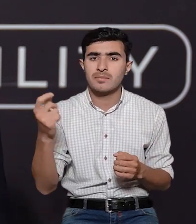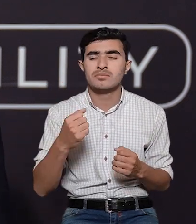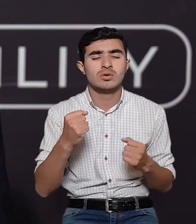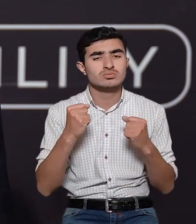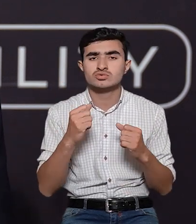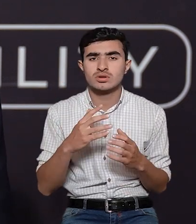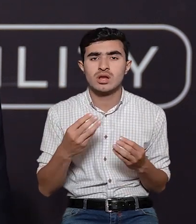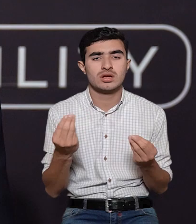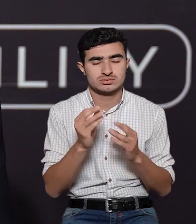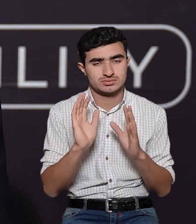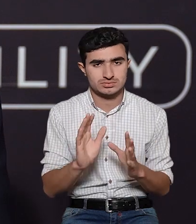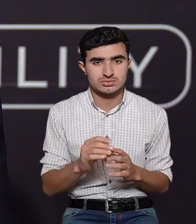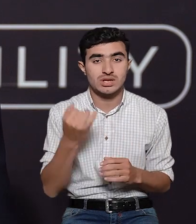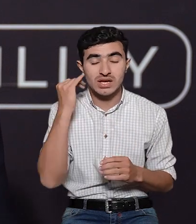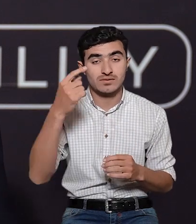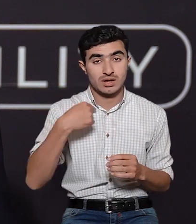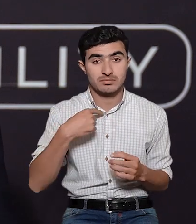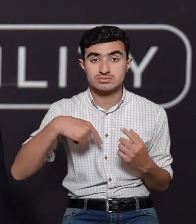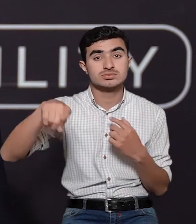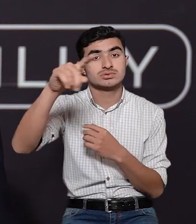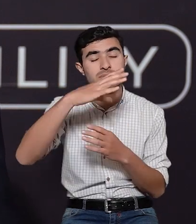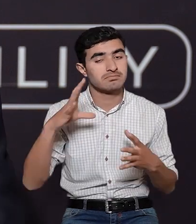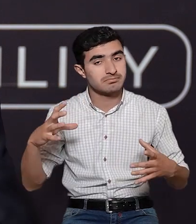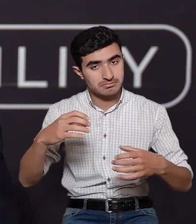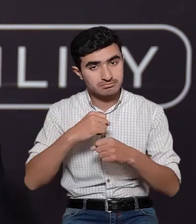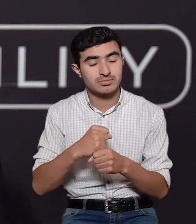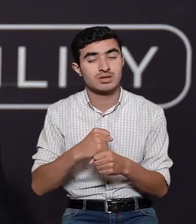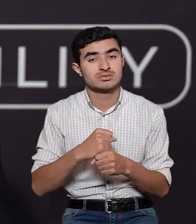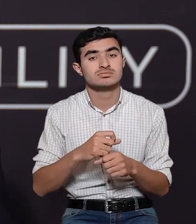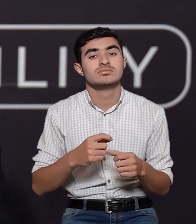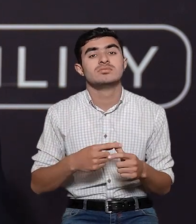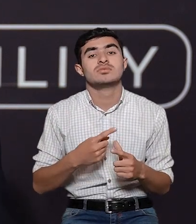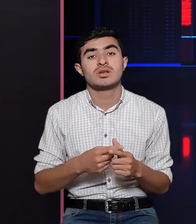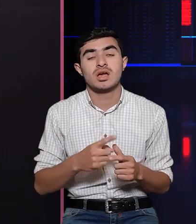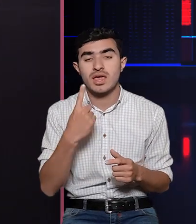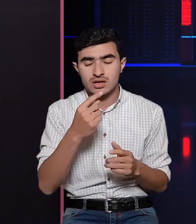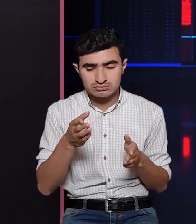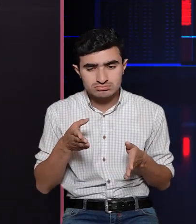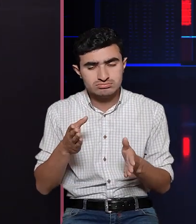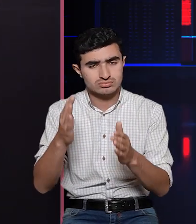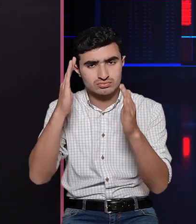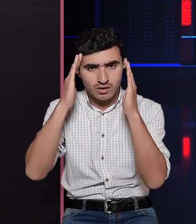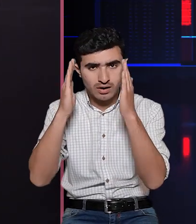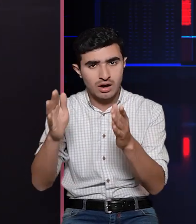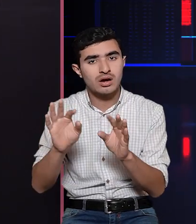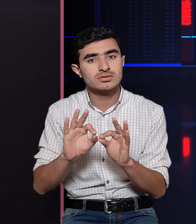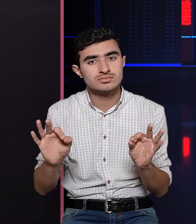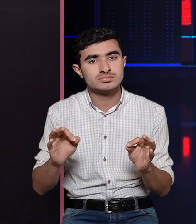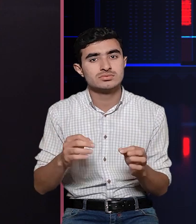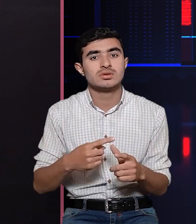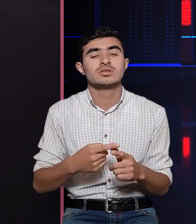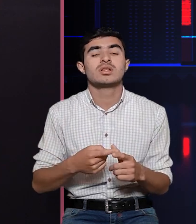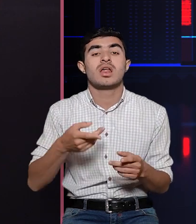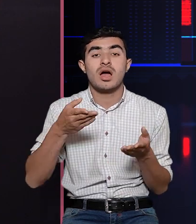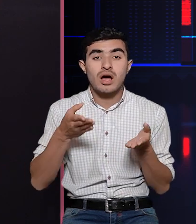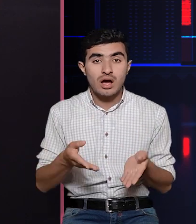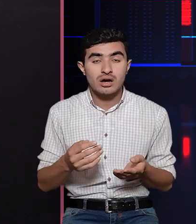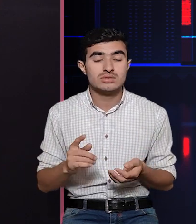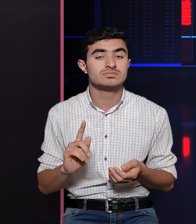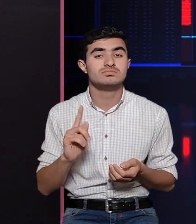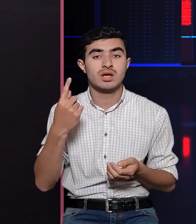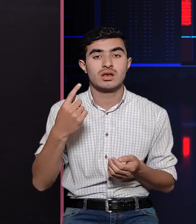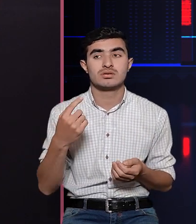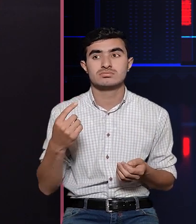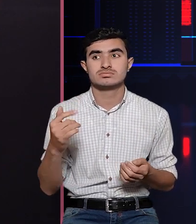سے روکنا چاہتے ہیں۔ یہ سب چیزیں ناممکن نہیں، اگر ہم سب لوگ مل کر اس چیز کی طرف لگ جائیں تو آج جہاں پہ ہم